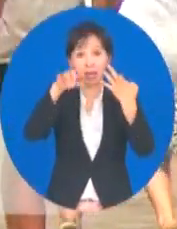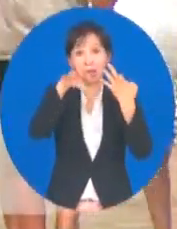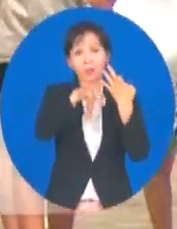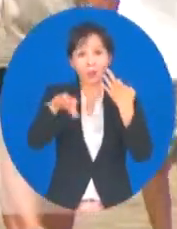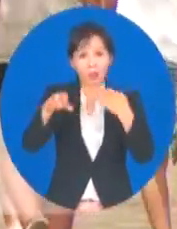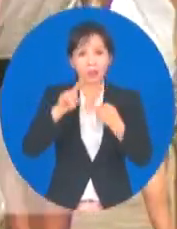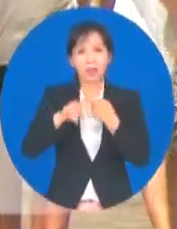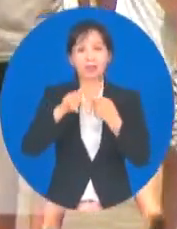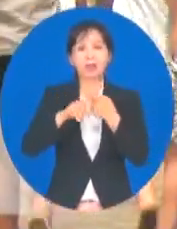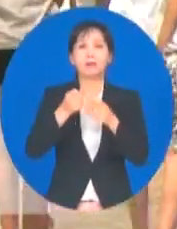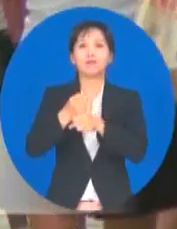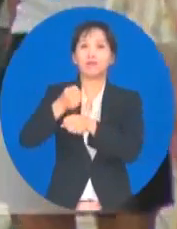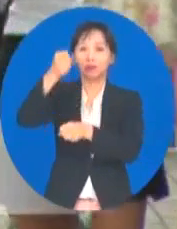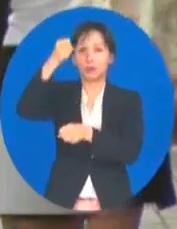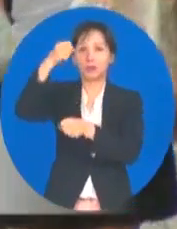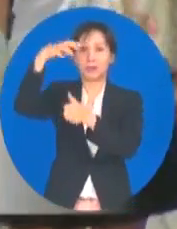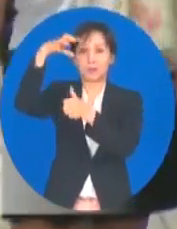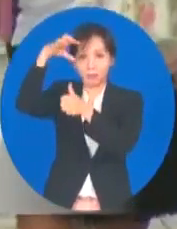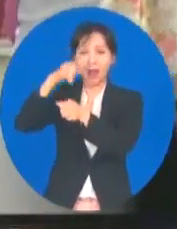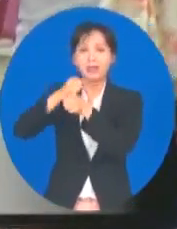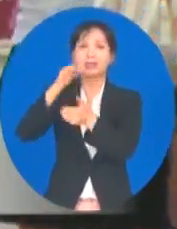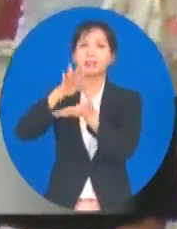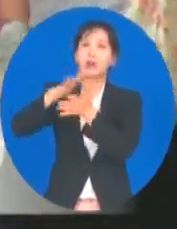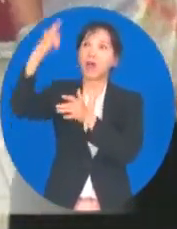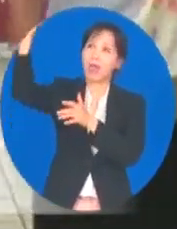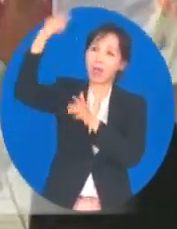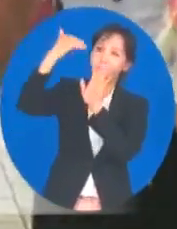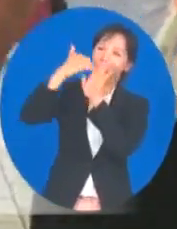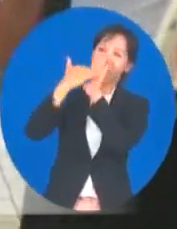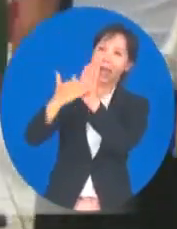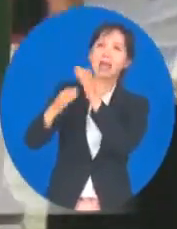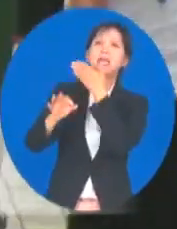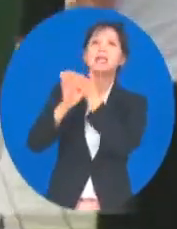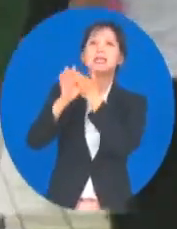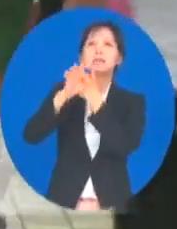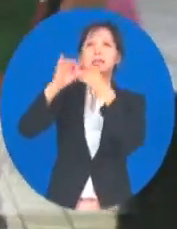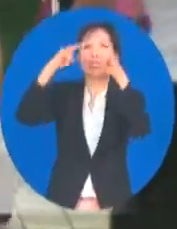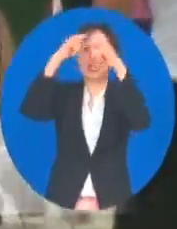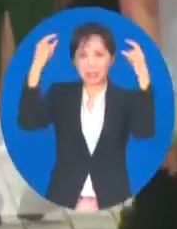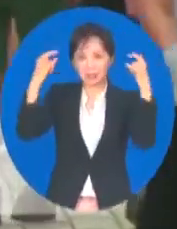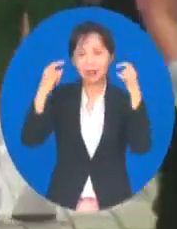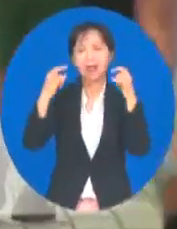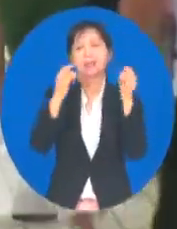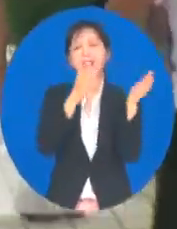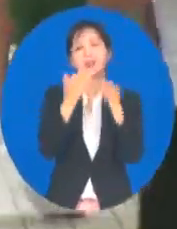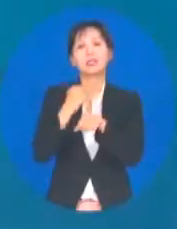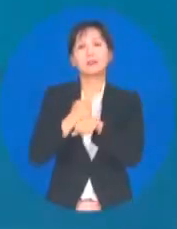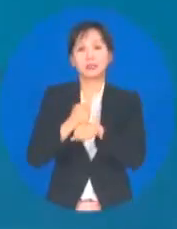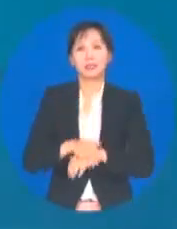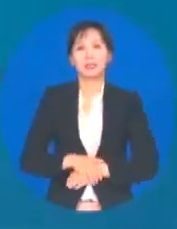14개소에는 파라솔을 설치하여 뜨거운 햇볕을 피할 임시 그늘막을 운영할 예정입니다.